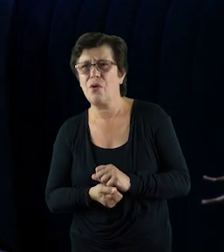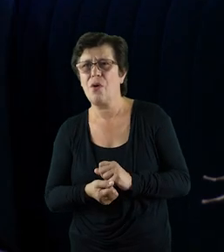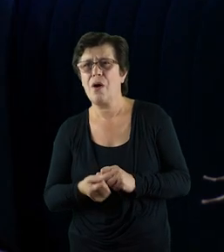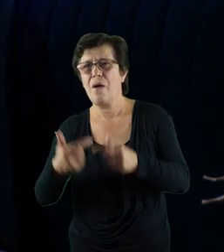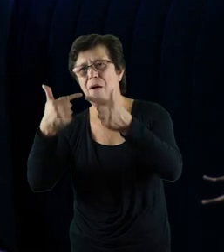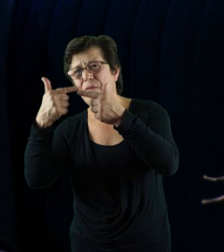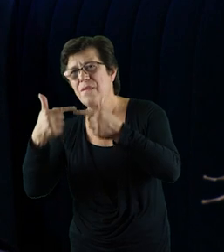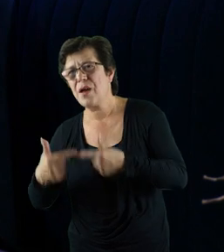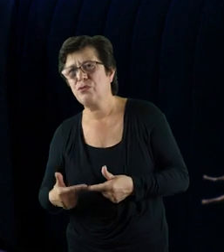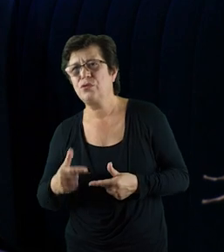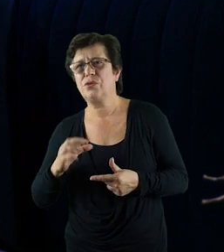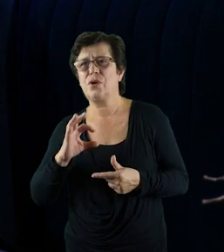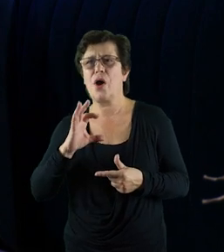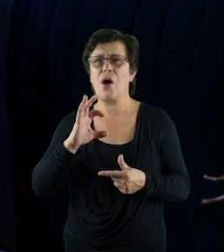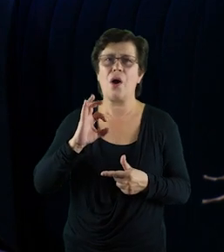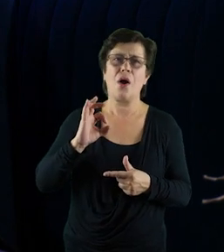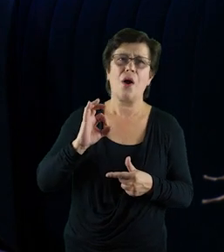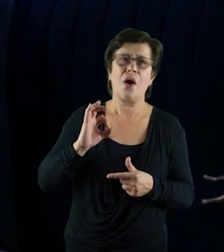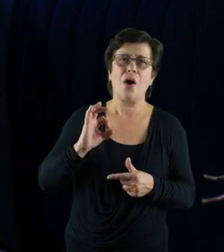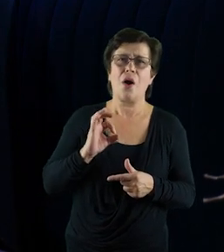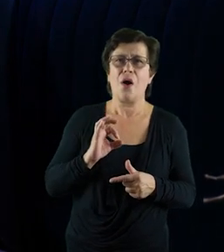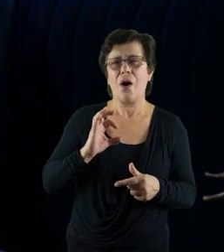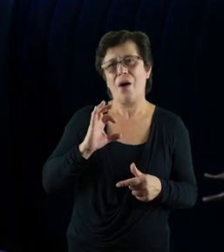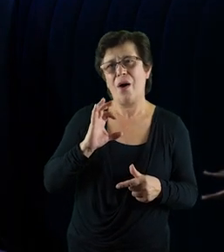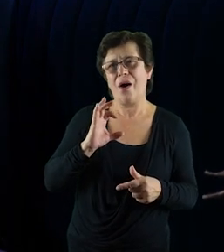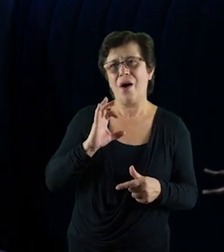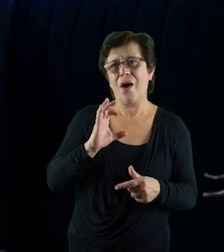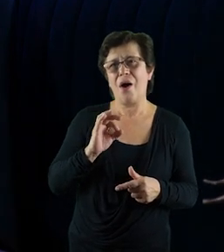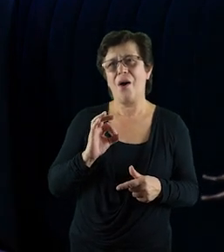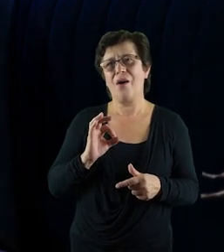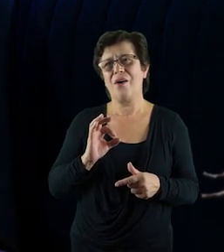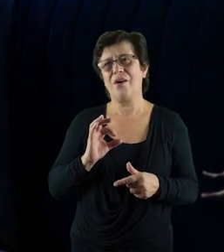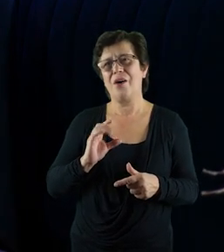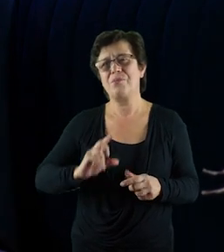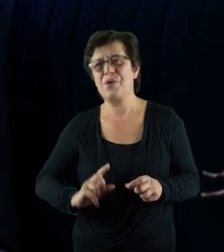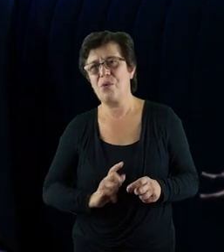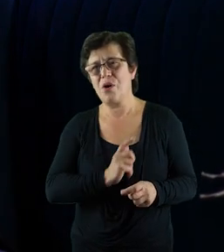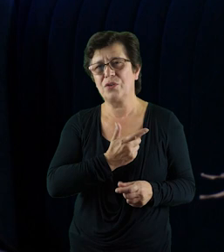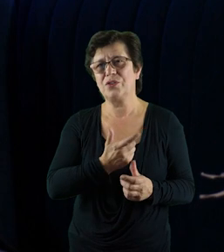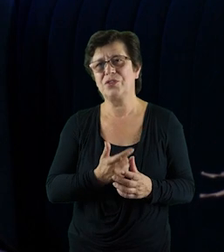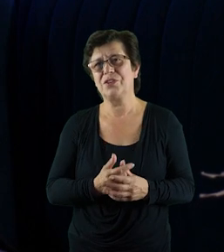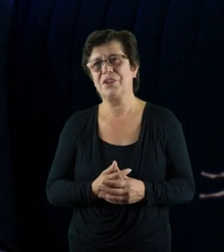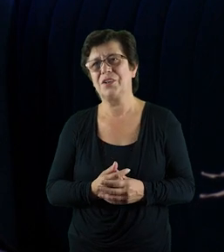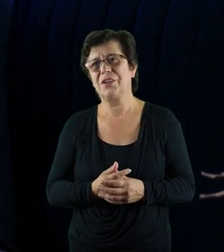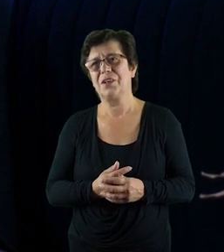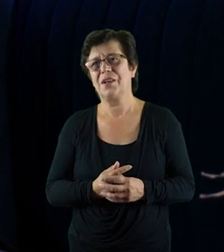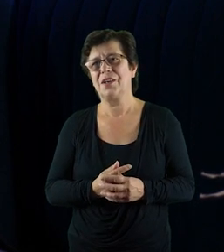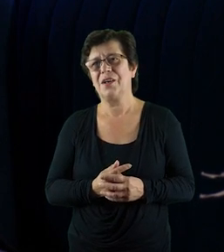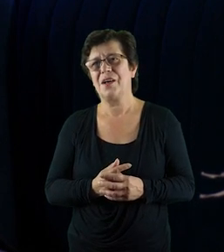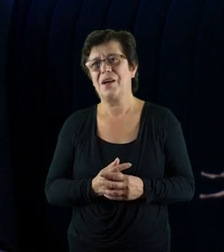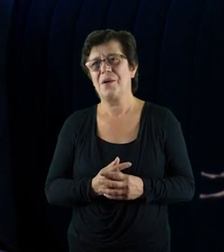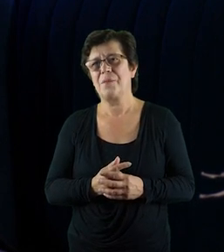jakimś, nie wiem, pieszczotą. Takie też są. Oczywiście, tak, zbliżeniem i tak dalej, ale no, ten klasyczny